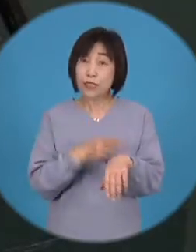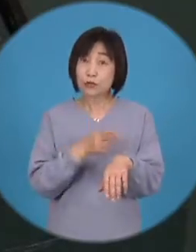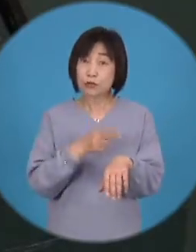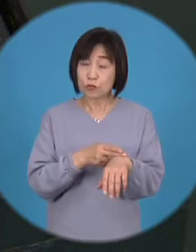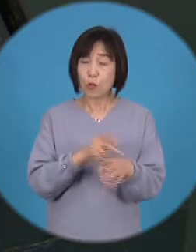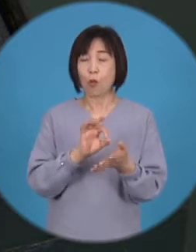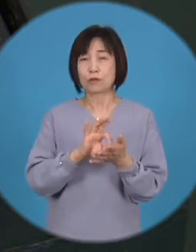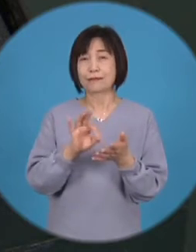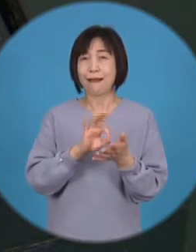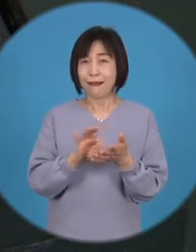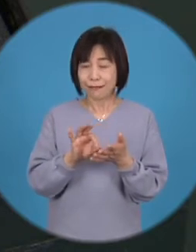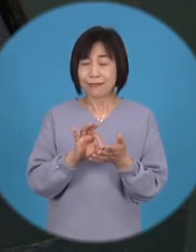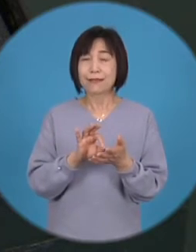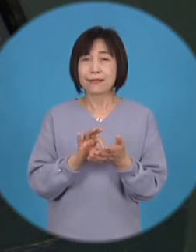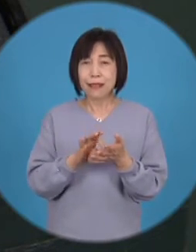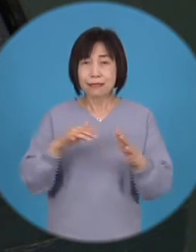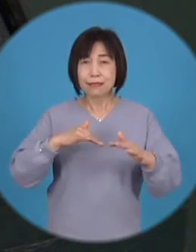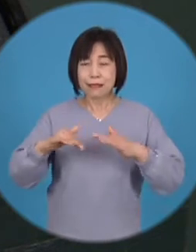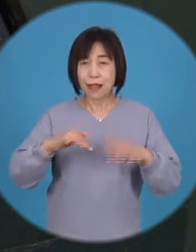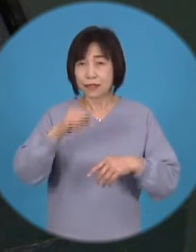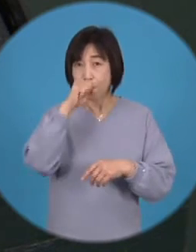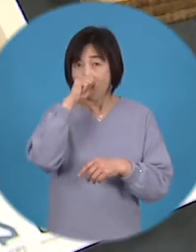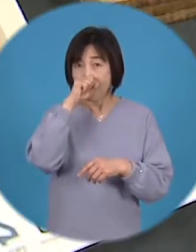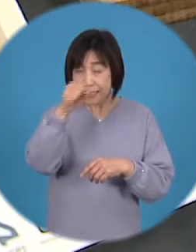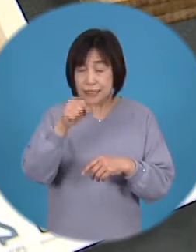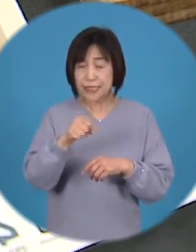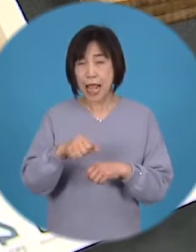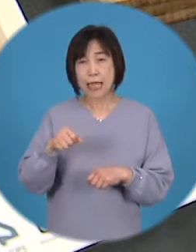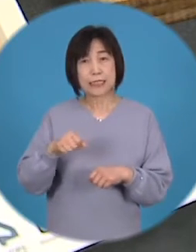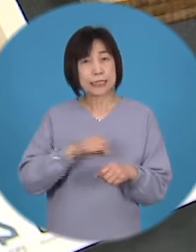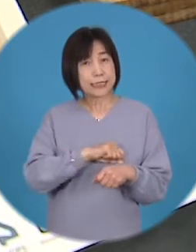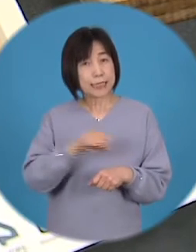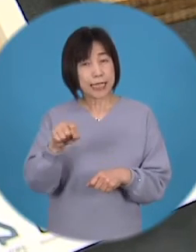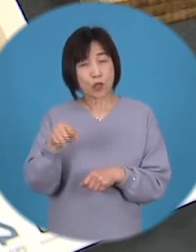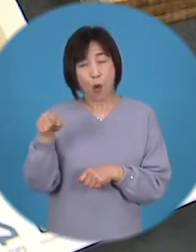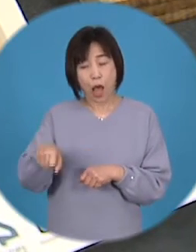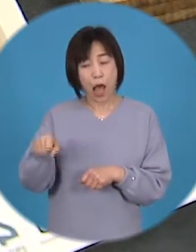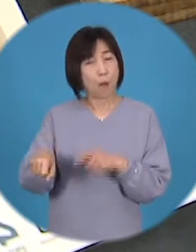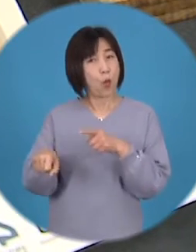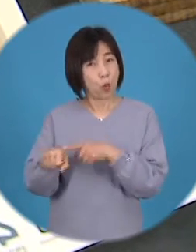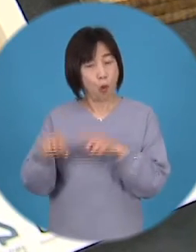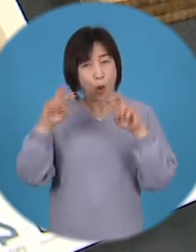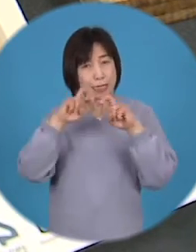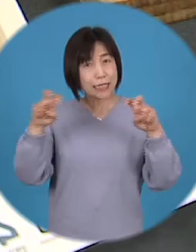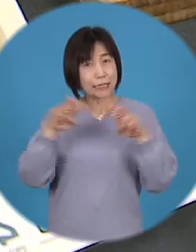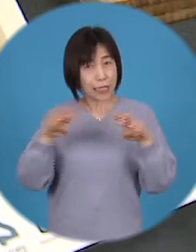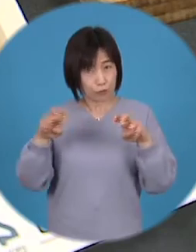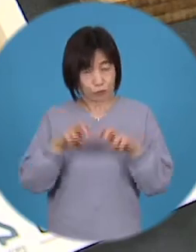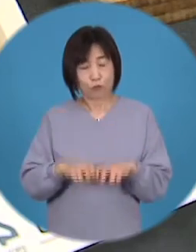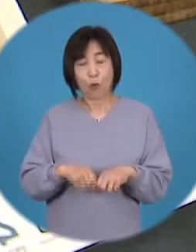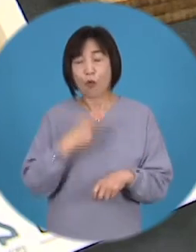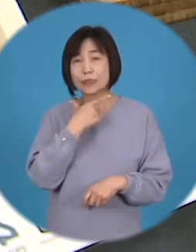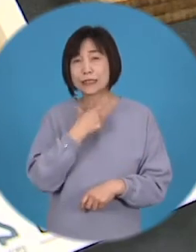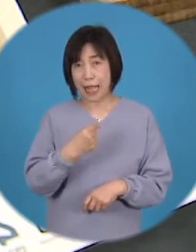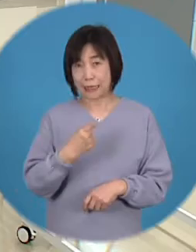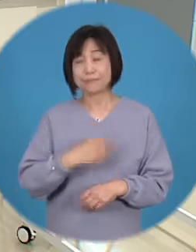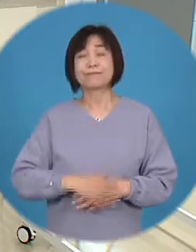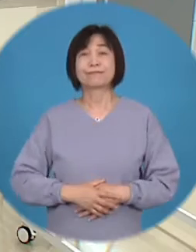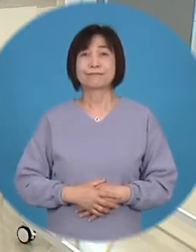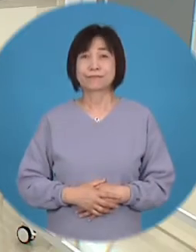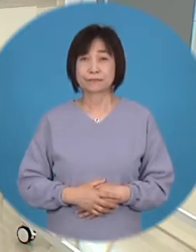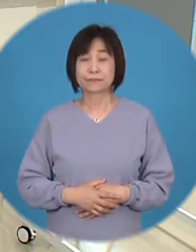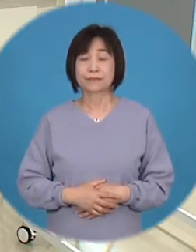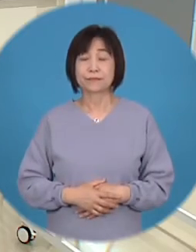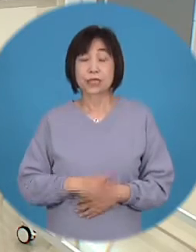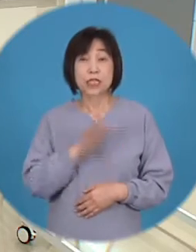しまして、よりデザイン性の高い関の刃物の商品開発につなげていきたいと、そう思っております。